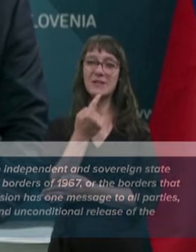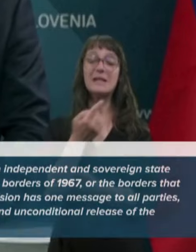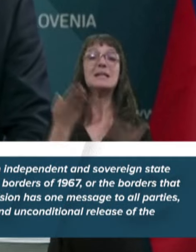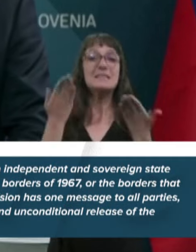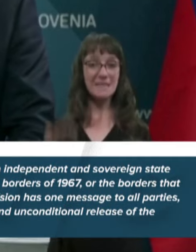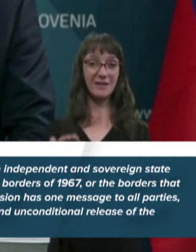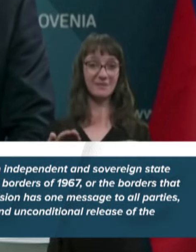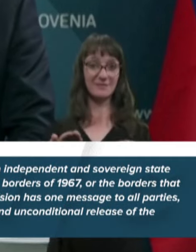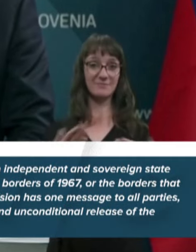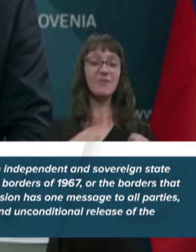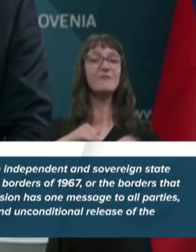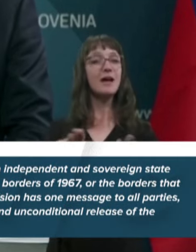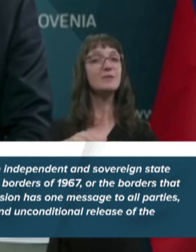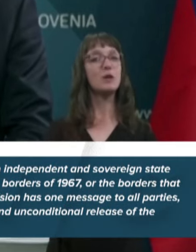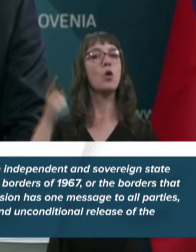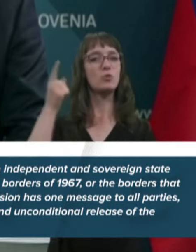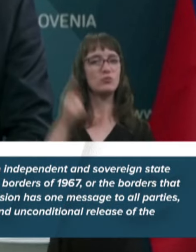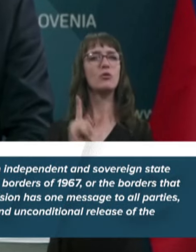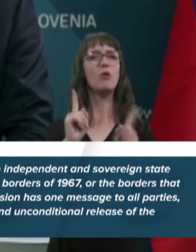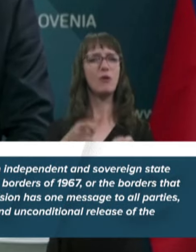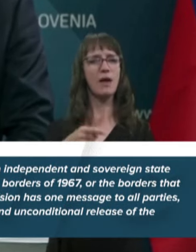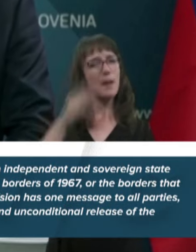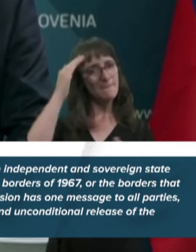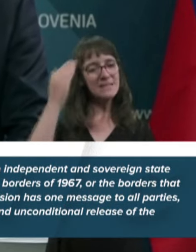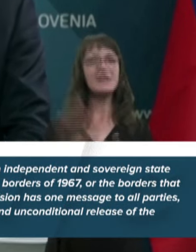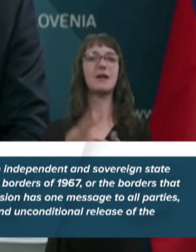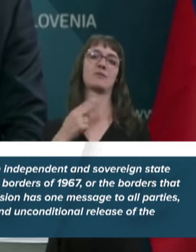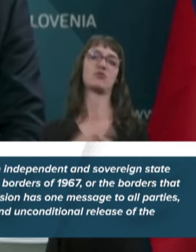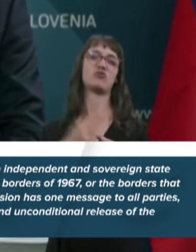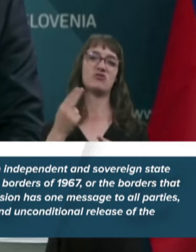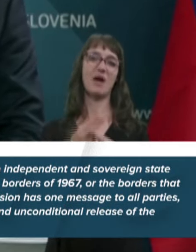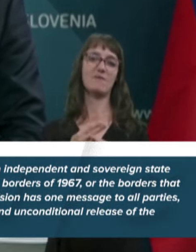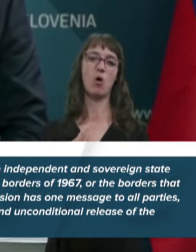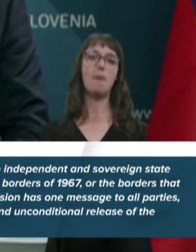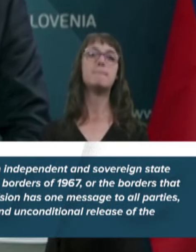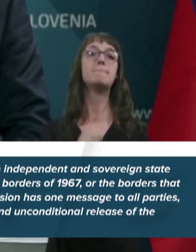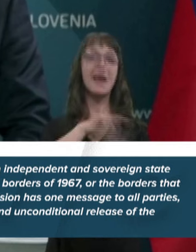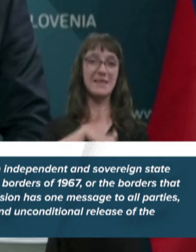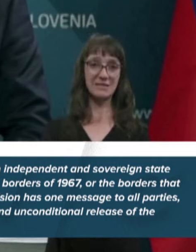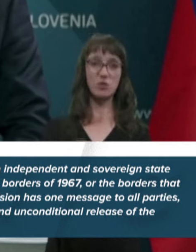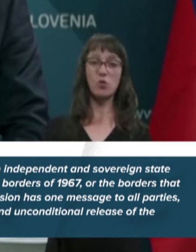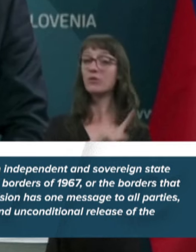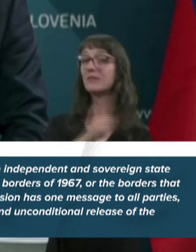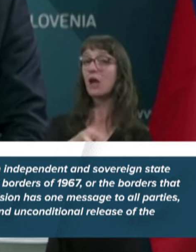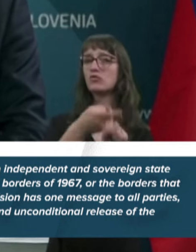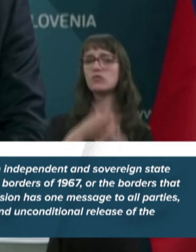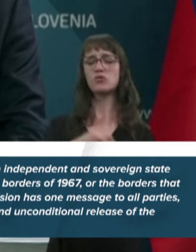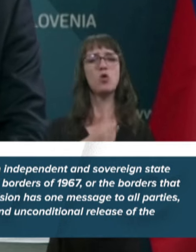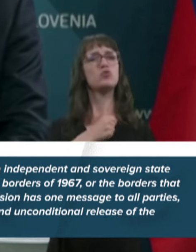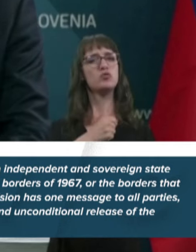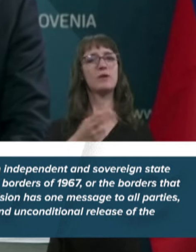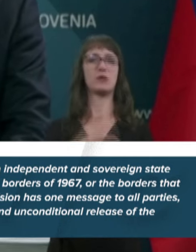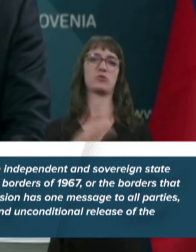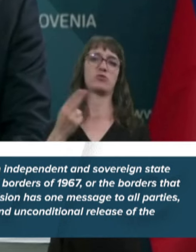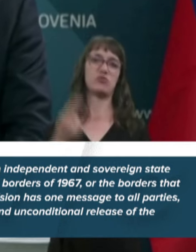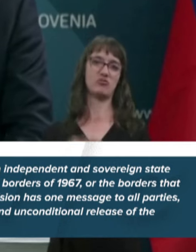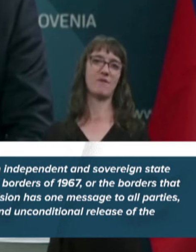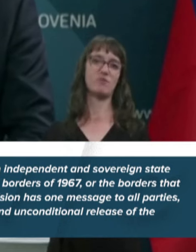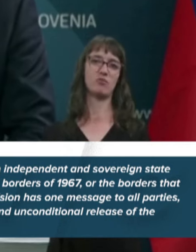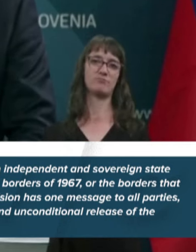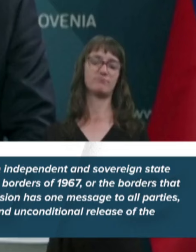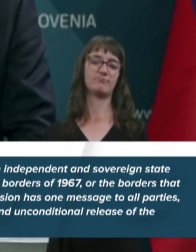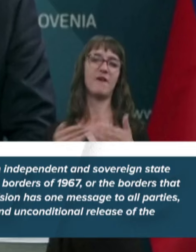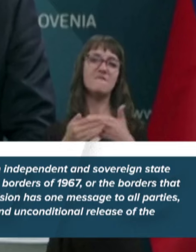Danes je vlada sprejela odločitev, da prizna državo Palestino kot neodvisno in suvereno državo